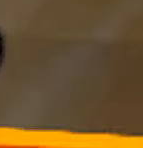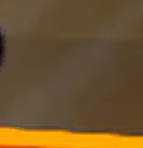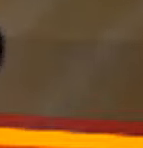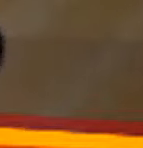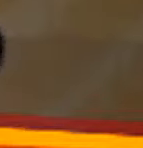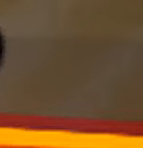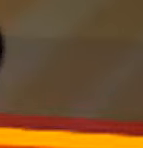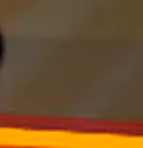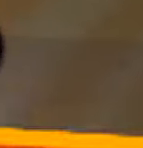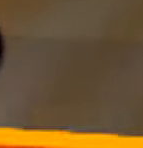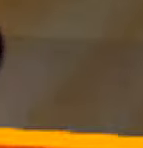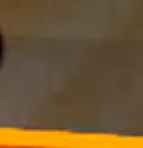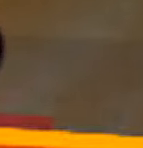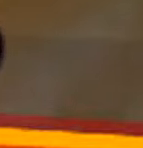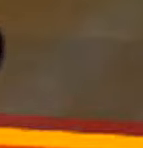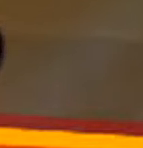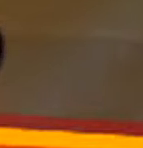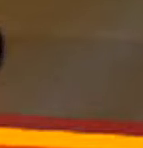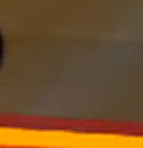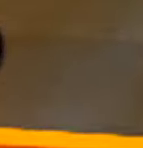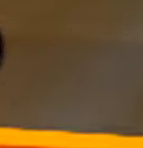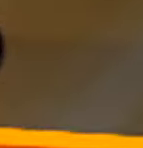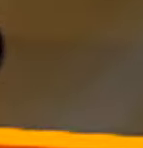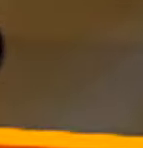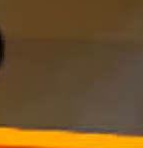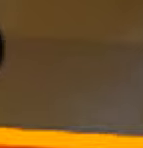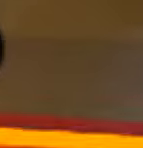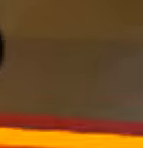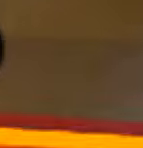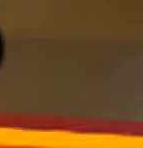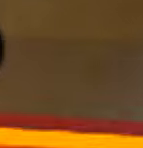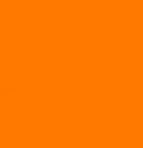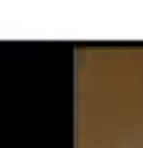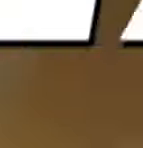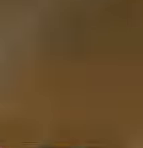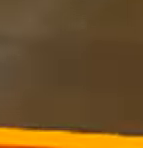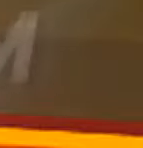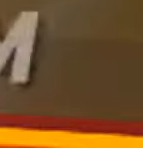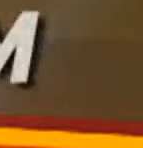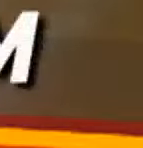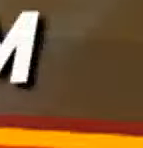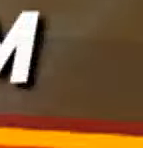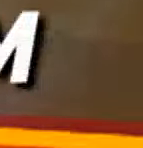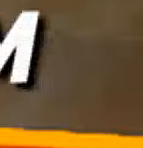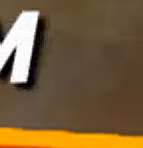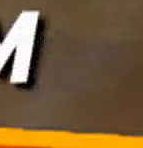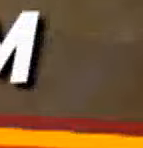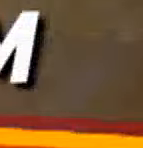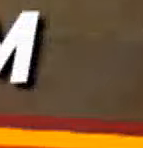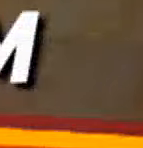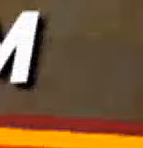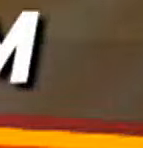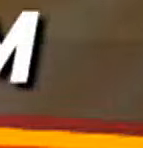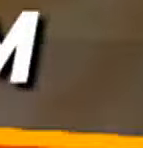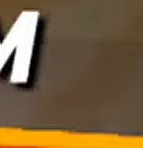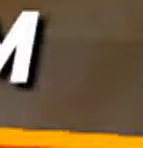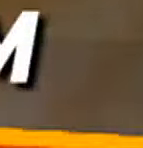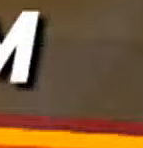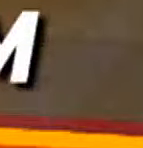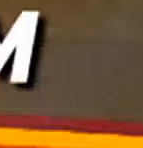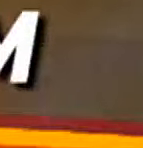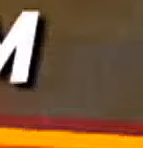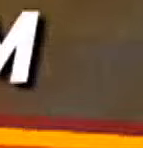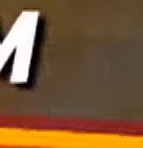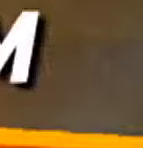na balot ng frost o andap dahil sa sobrang lamig. Ang litrato ng mag-asawang Mateo Godicelli